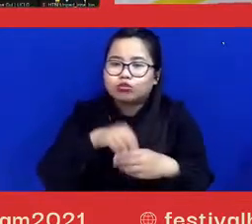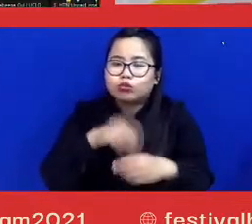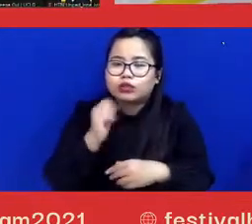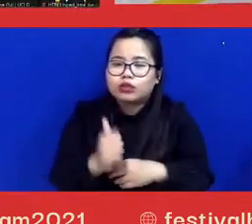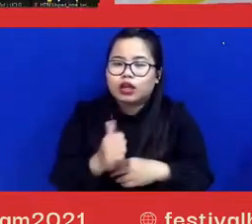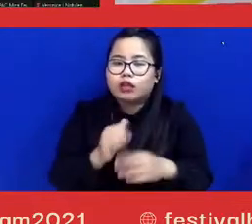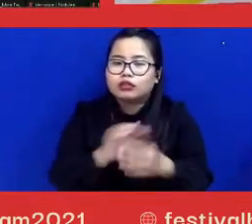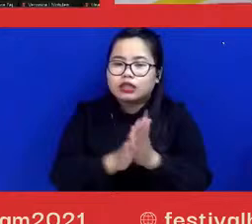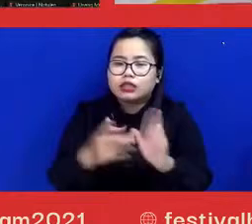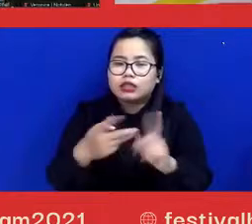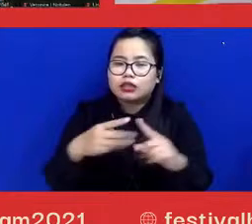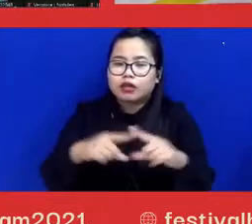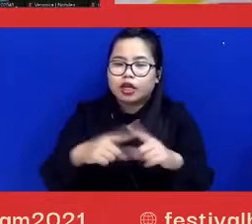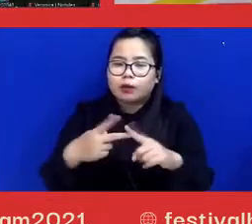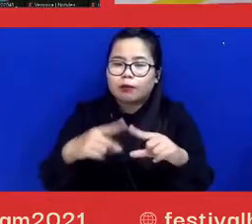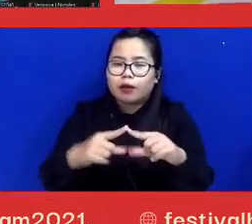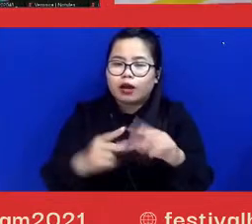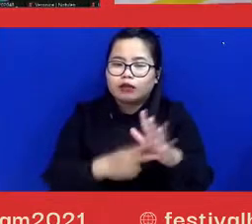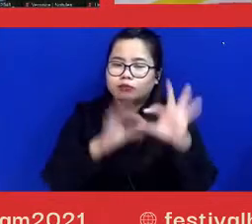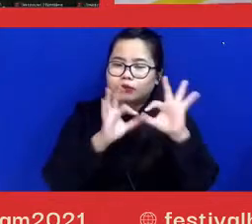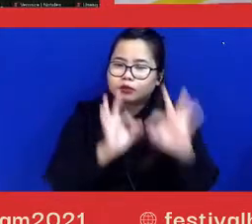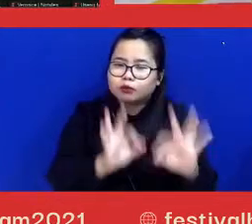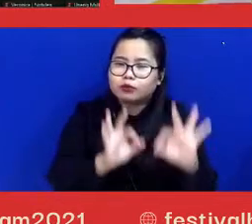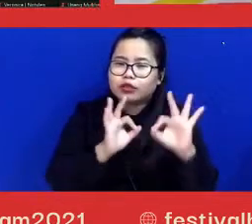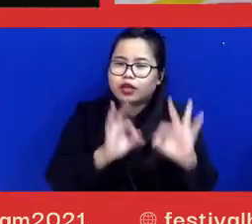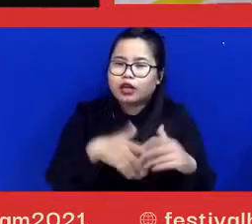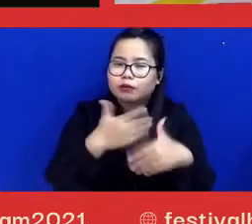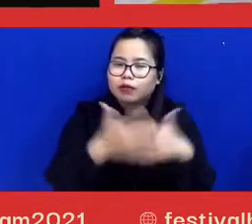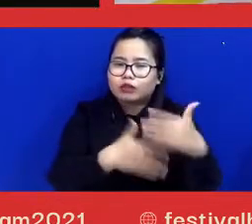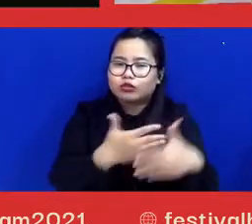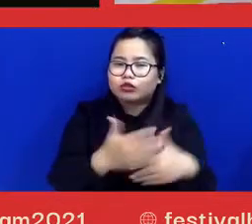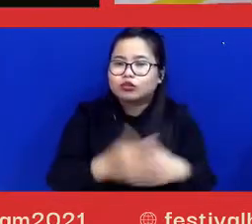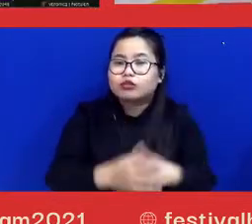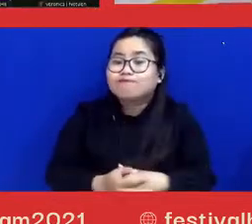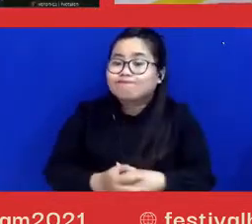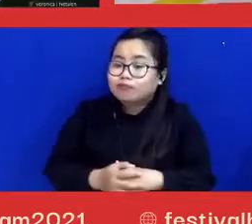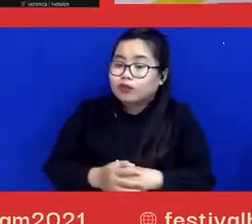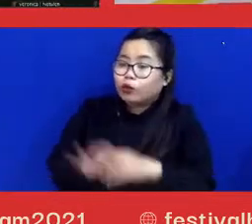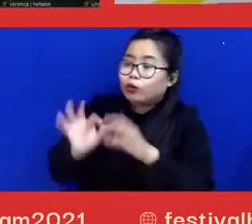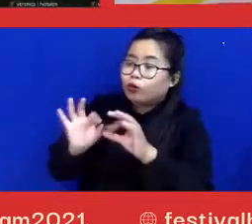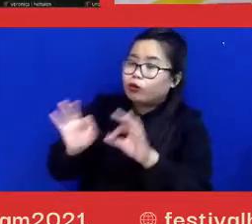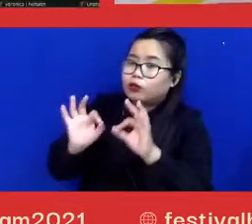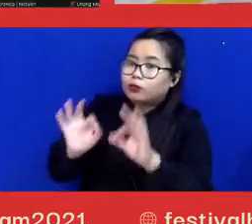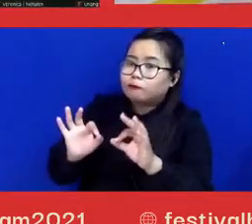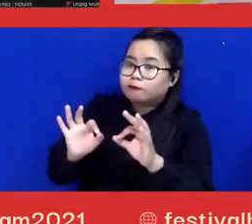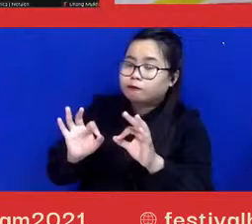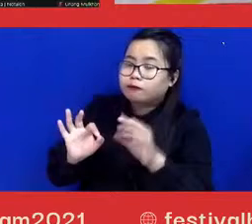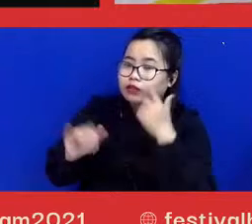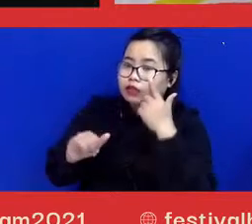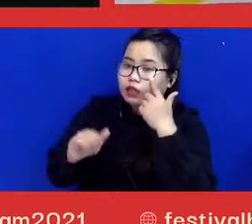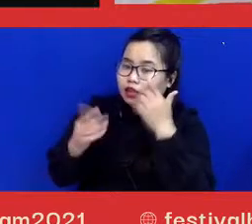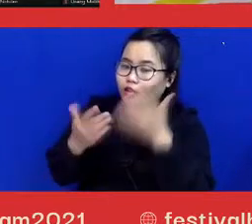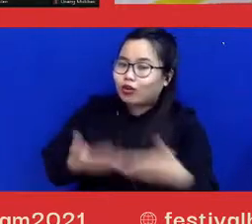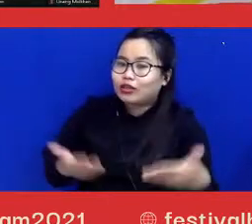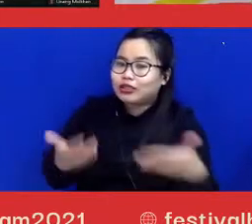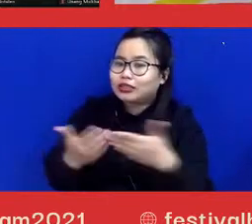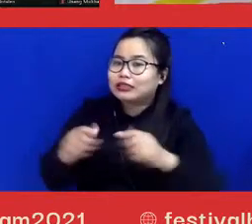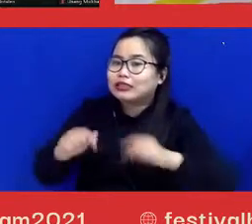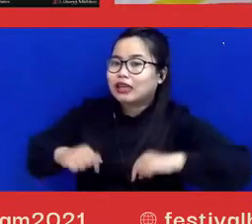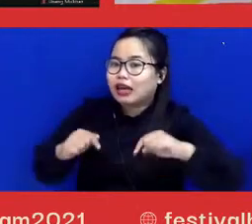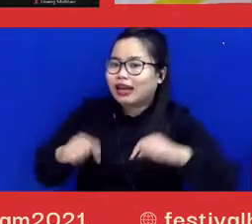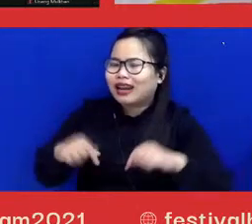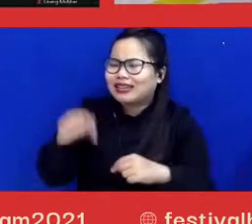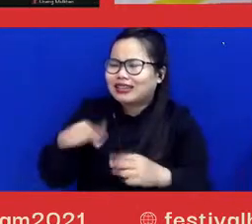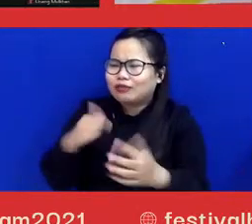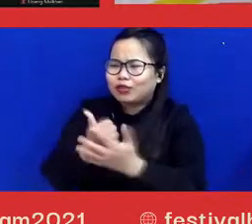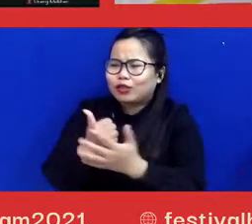untuk menyempurnakan lebih lanjut. Oke. Ya, ya untuk kondisi sekarang memang ini sangat